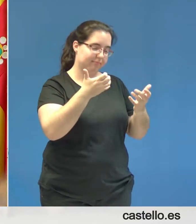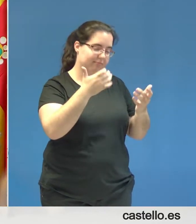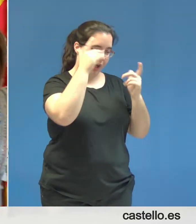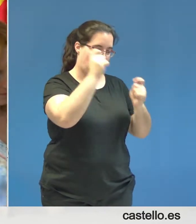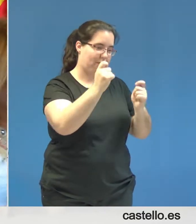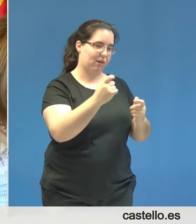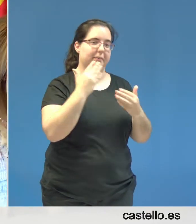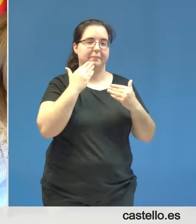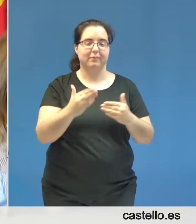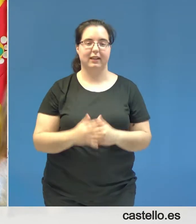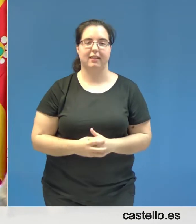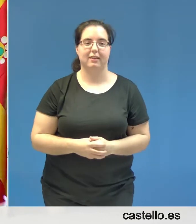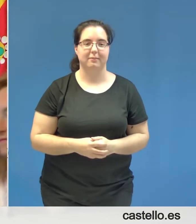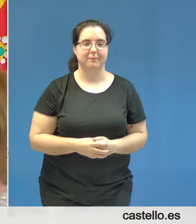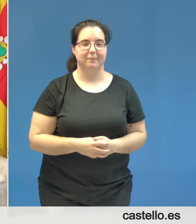gracias.